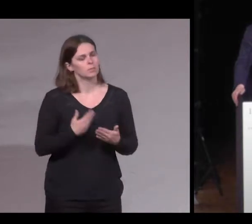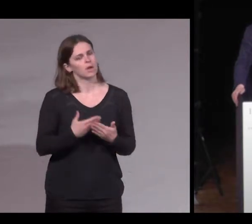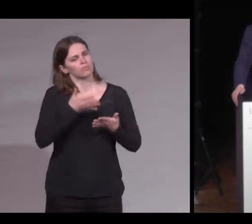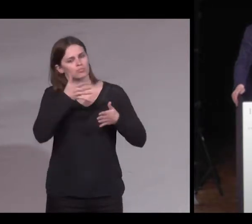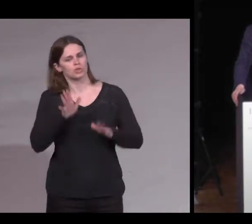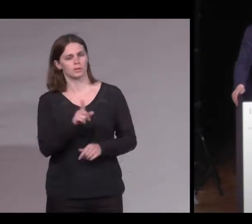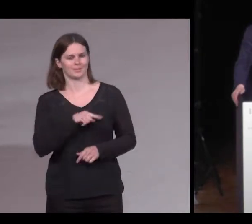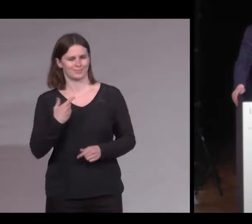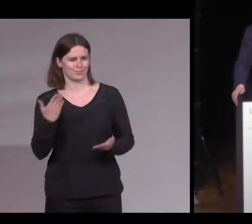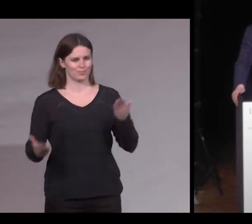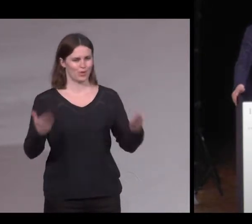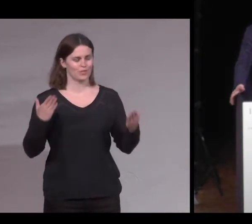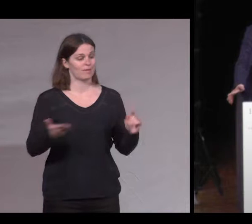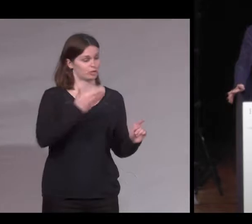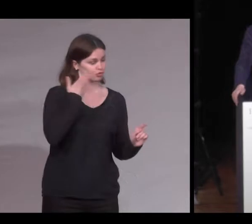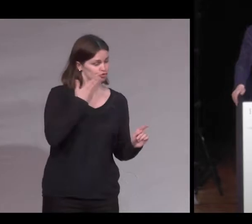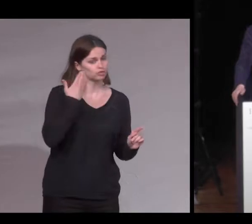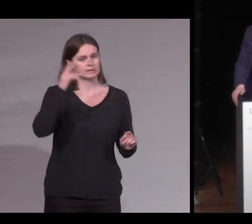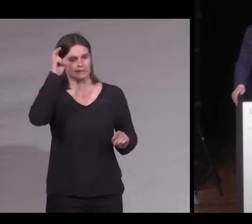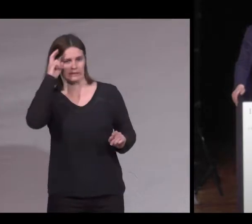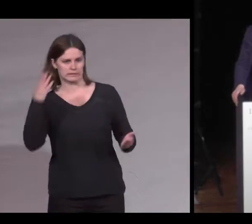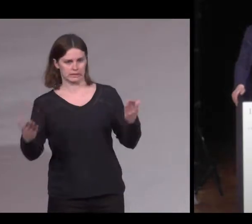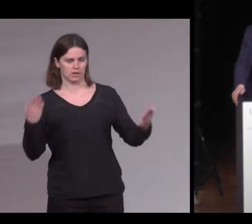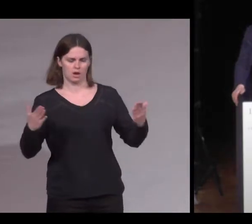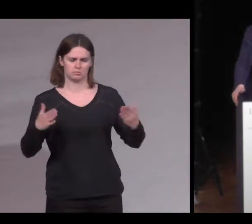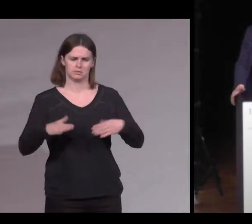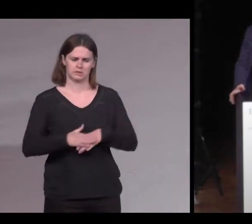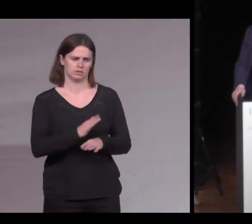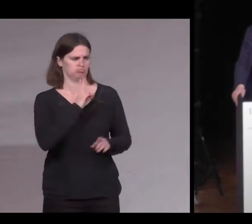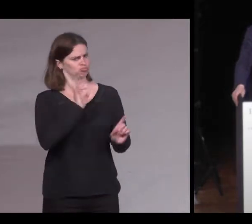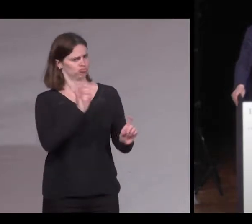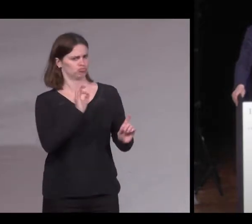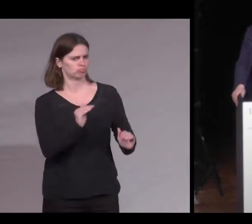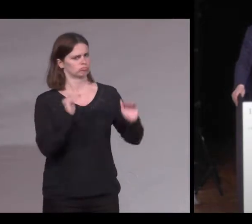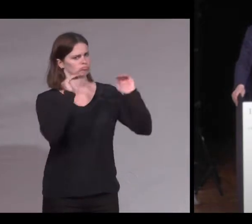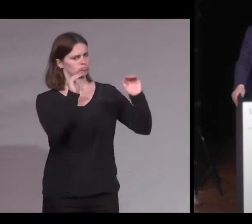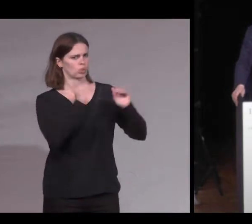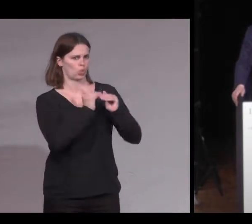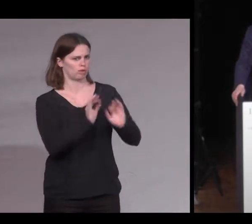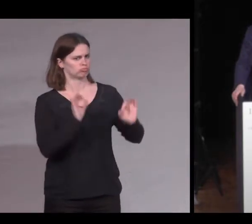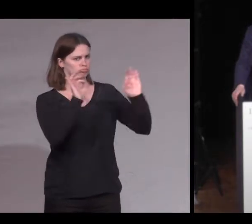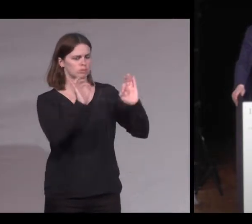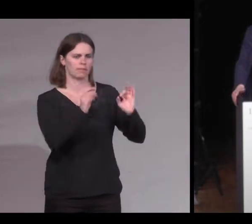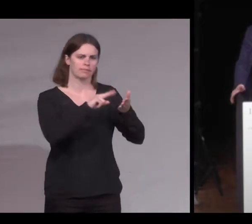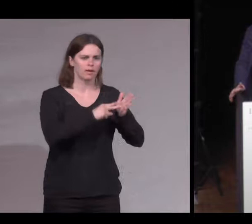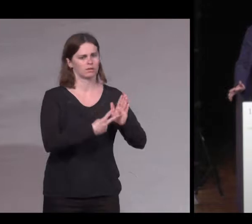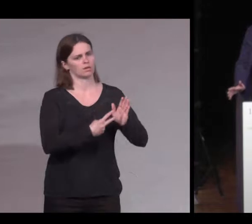stav českého zdravotnictví, potažmo rehabilitace, vysoké technologické úrovni,